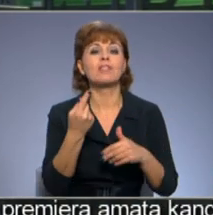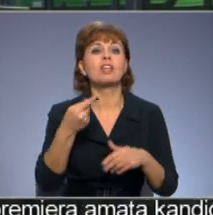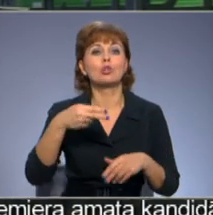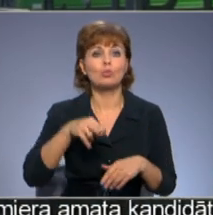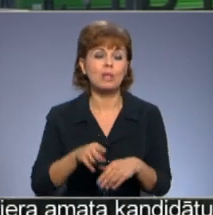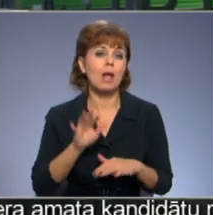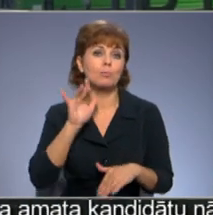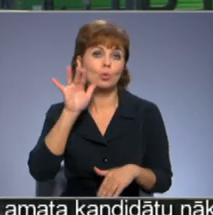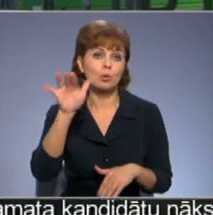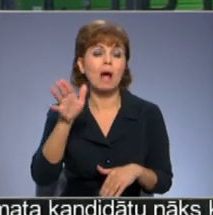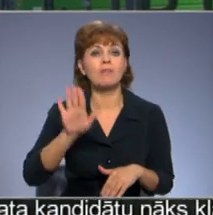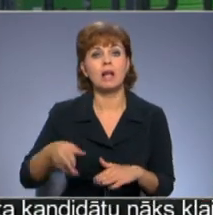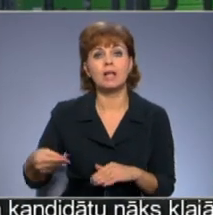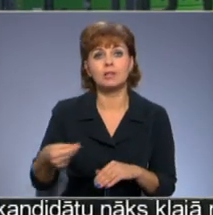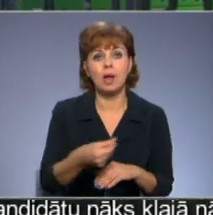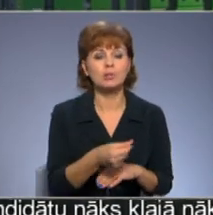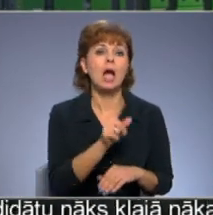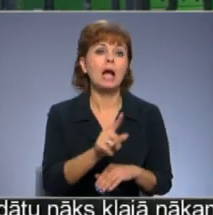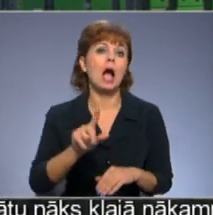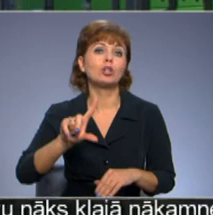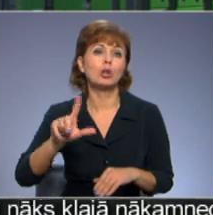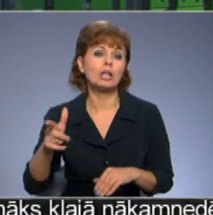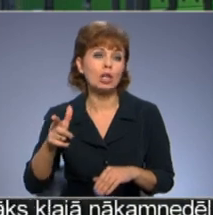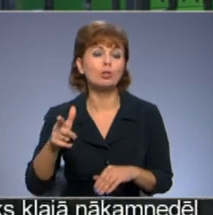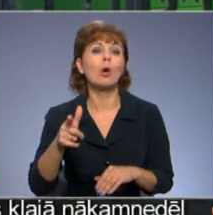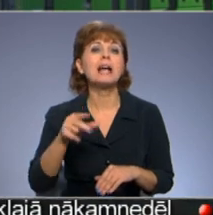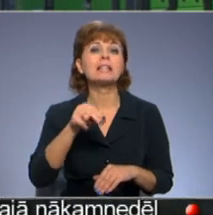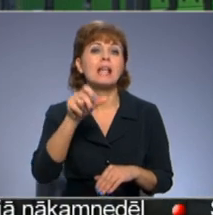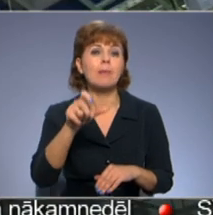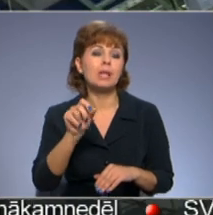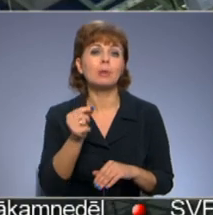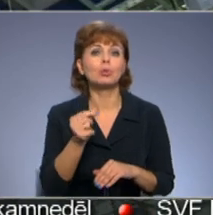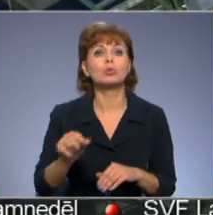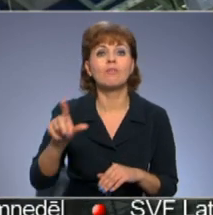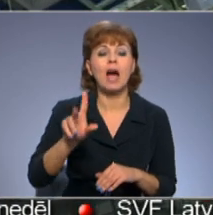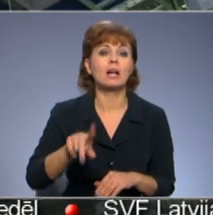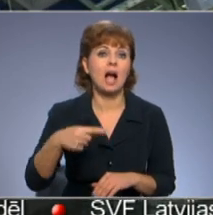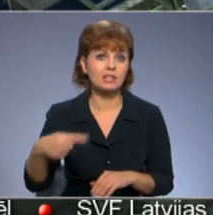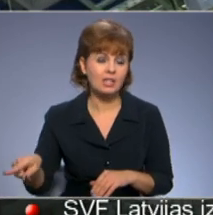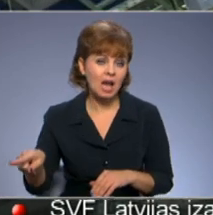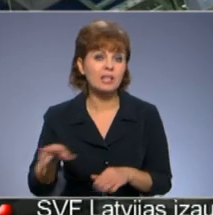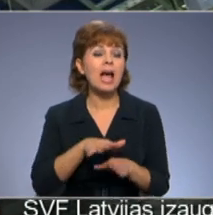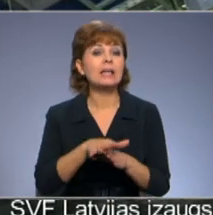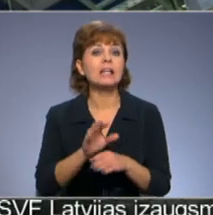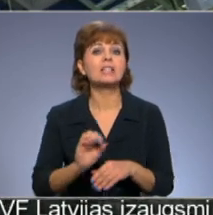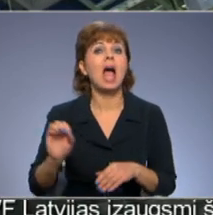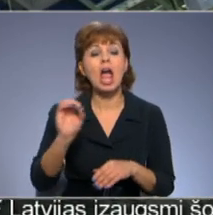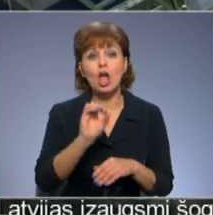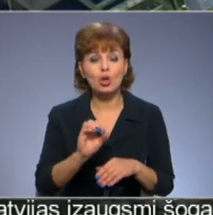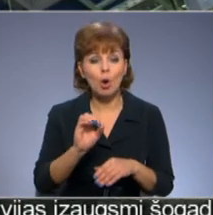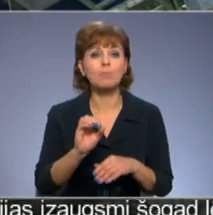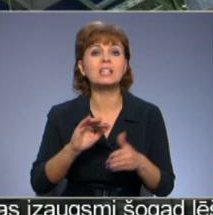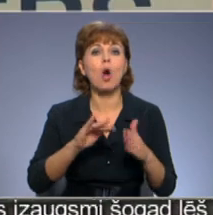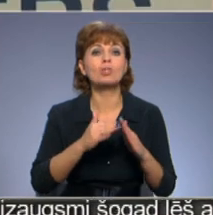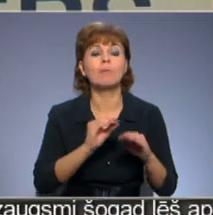turpmāk varēs samaksāt par katru litru piena zemniekiem drusīt vairāk kā citi. Projekts realizēts ar Eiropas lauksaimniecības fonda